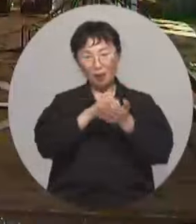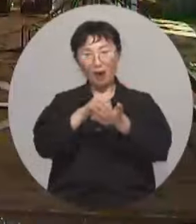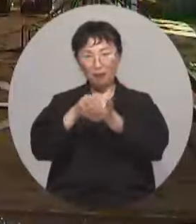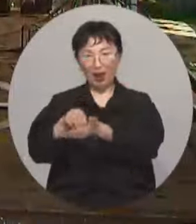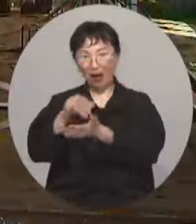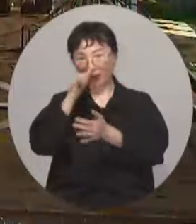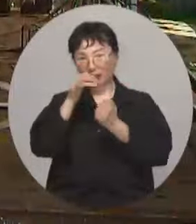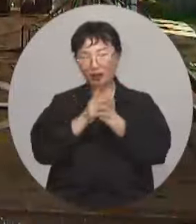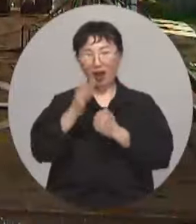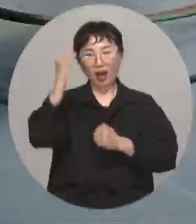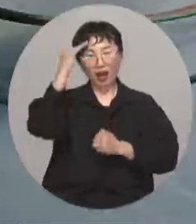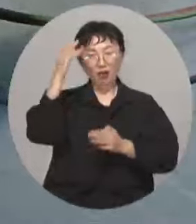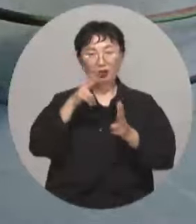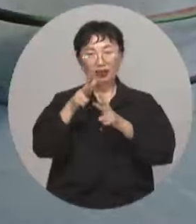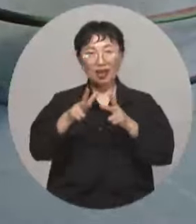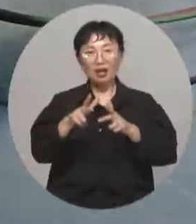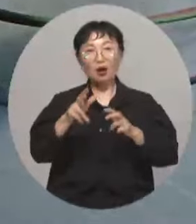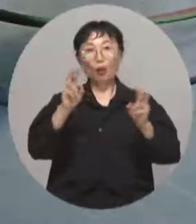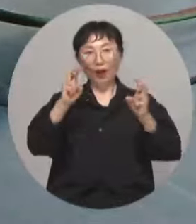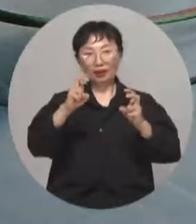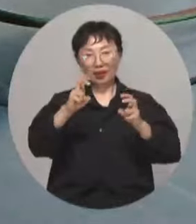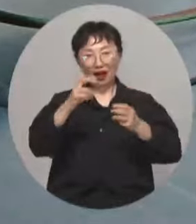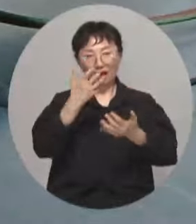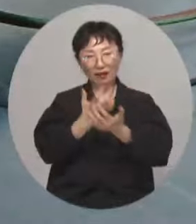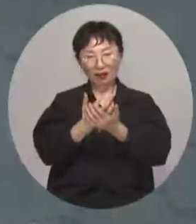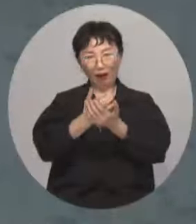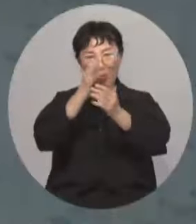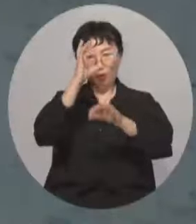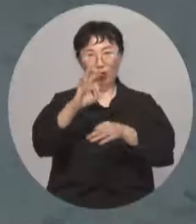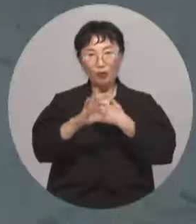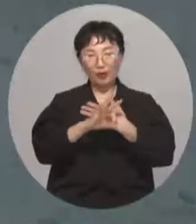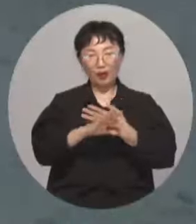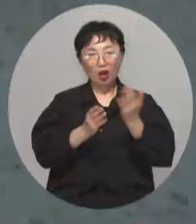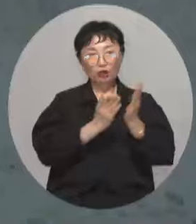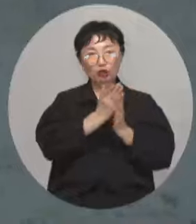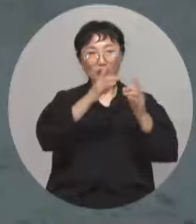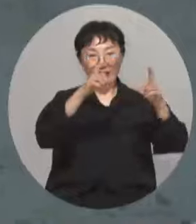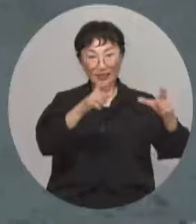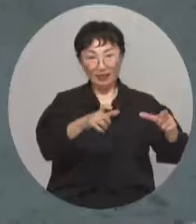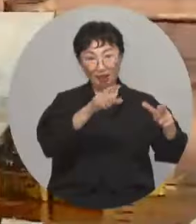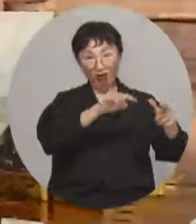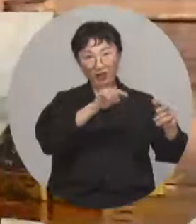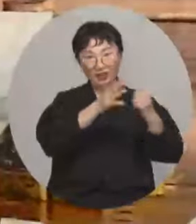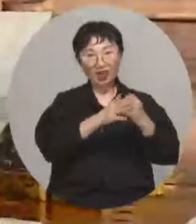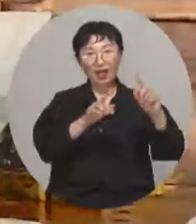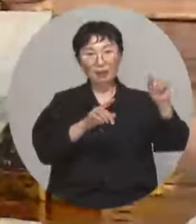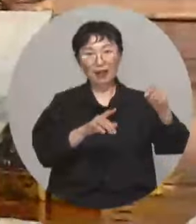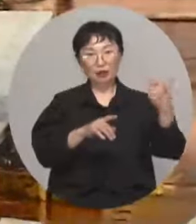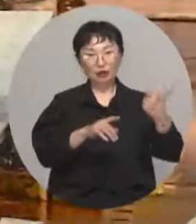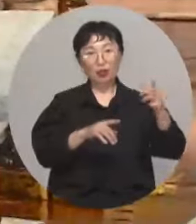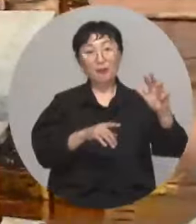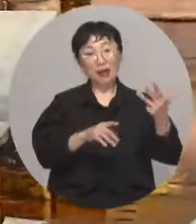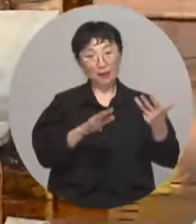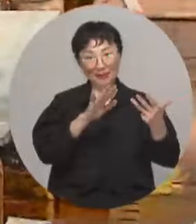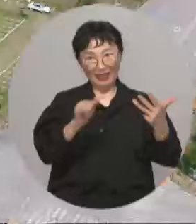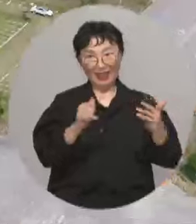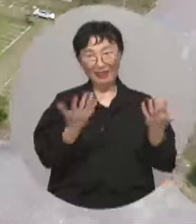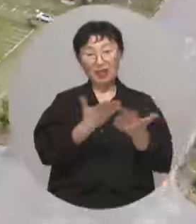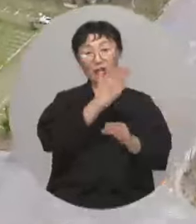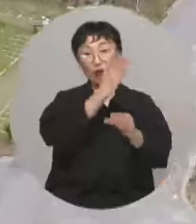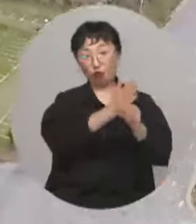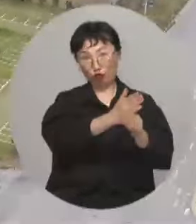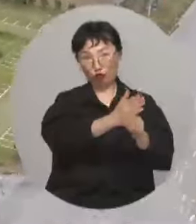한국 산업단지 공단 자료에 따르면 14분기 기준 군산 산업 단지에는 16,800 명이 일하고